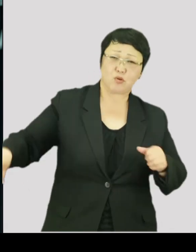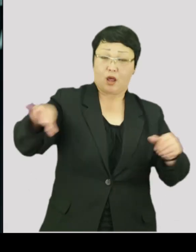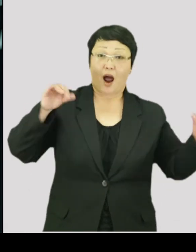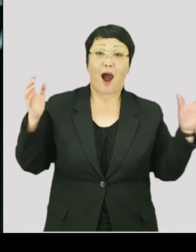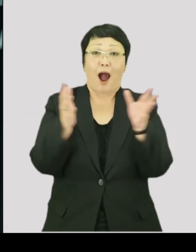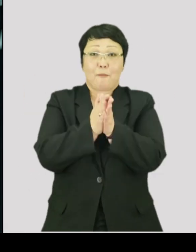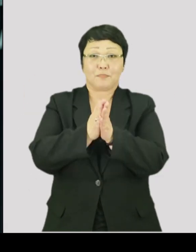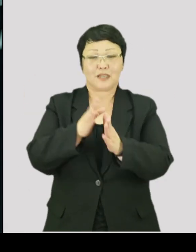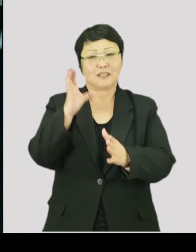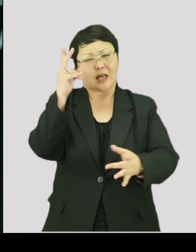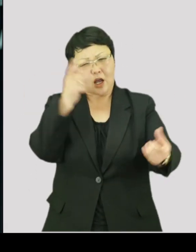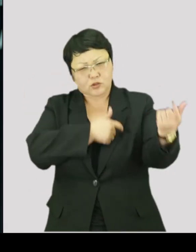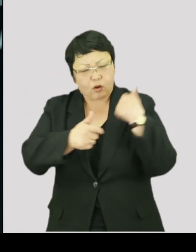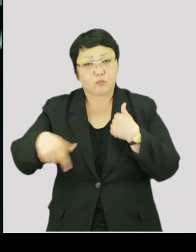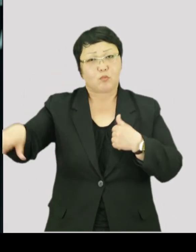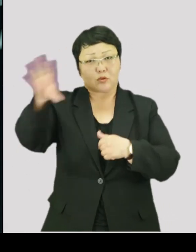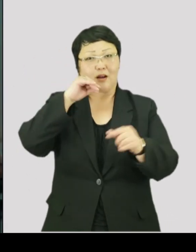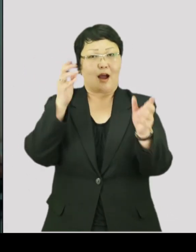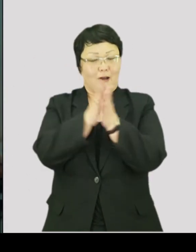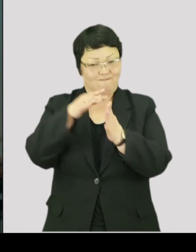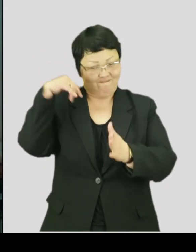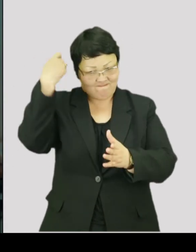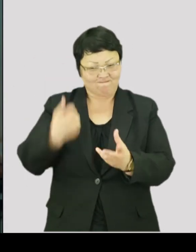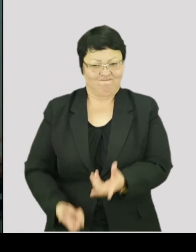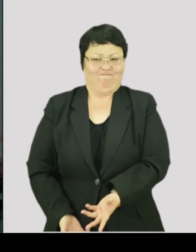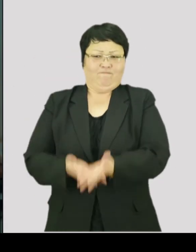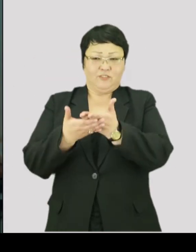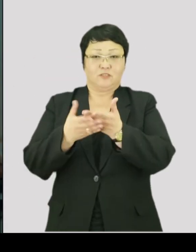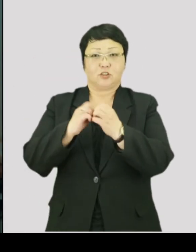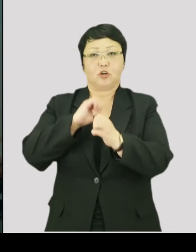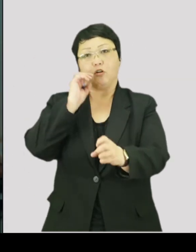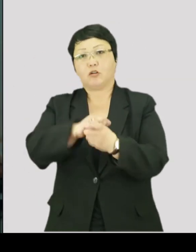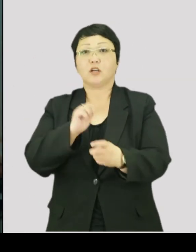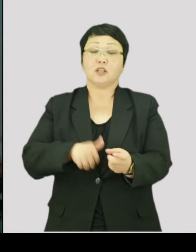дэмжиж, хамтдаа түүнийг илэрхийлж явмаар байна. Эрүүл сайхан